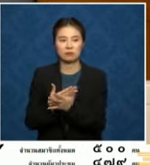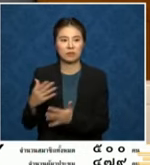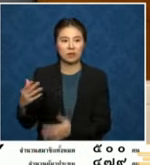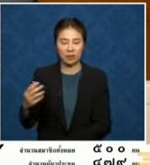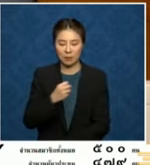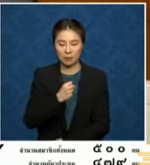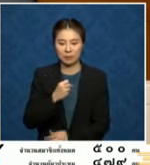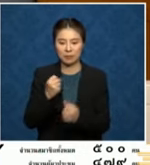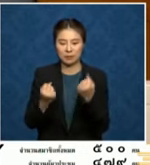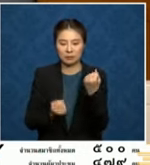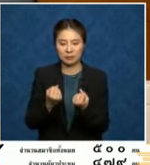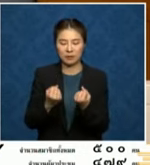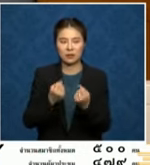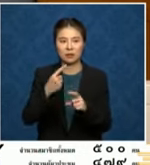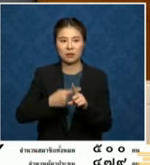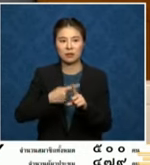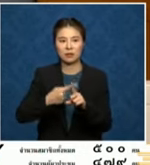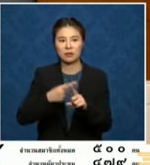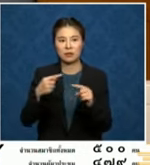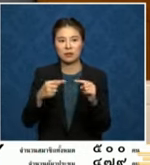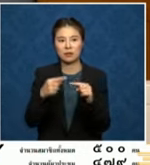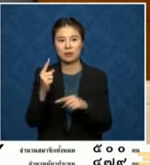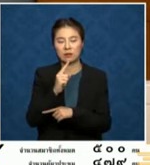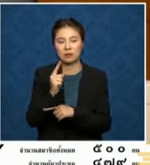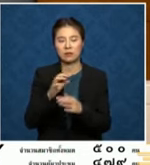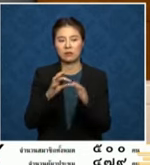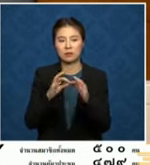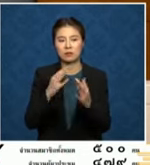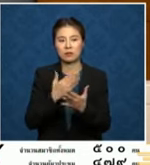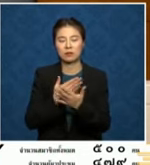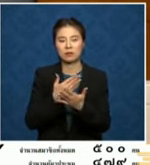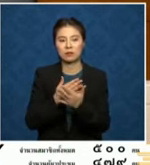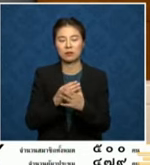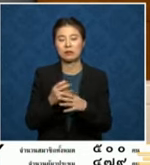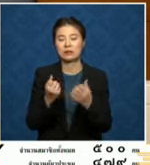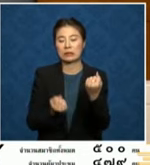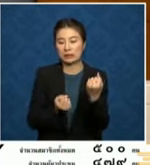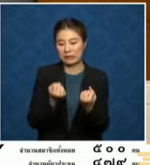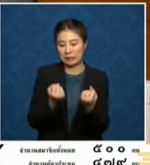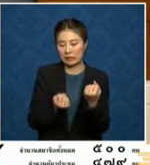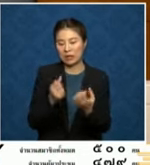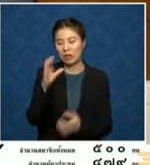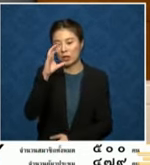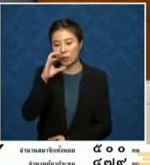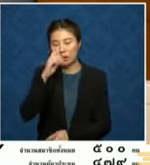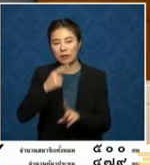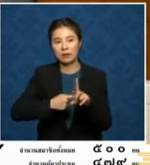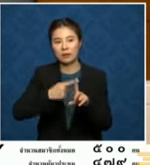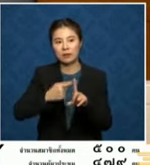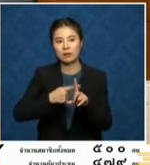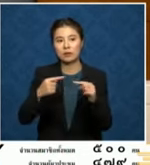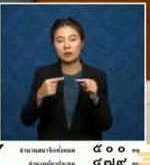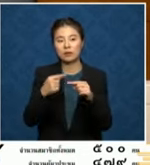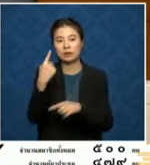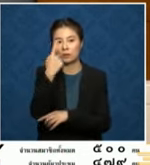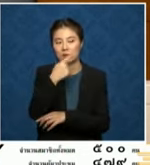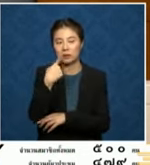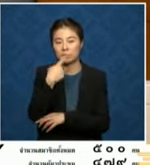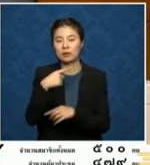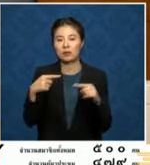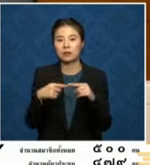การจัดหารถประจำตำแหน่งต้องเรียนว่าค่าตอบแทนเหมาจ่ายในการจัดหารถประจำตำแหน่งนั้นไม่ใช่ของท่านนายกรัฐมนตรีนะครับแ